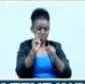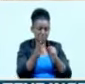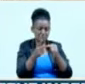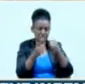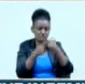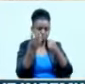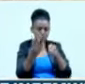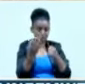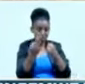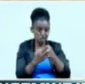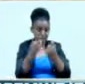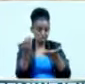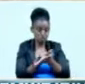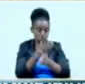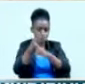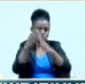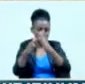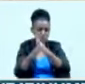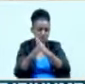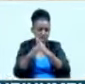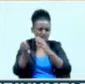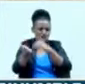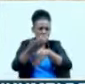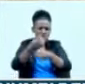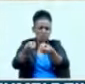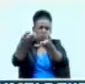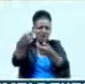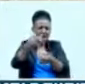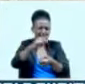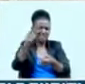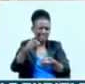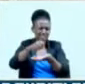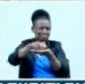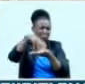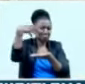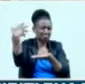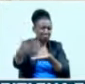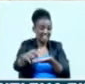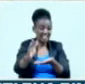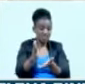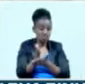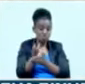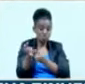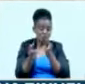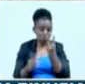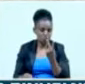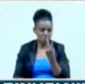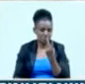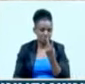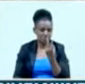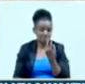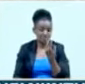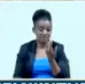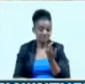2,648 muri aya ngaya mashashi ari kubakwa ntago yose twahita tuyaha gaze birahenze gaze hari ibice bibiri nayivugamo